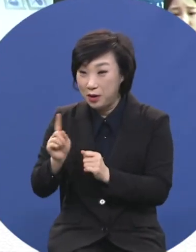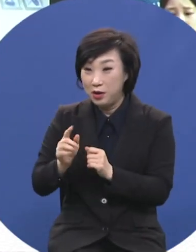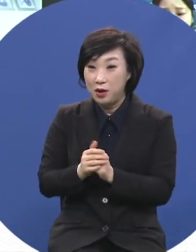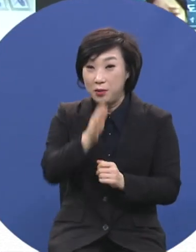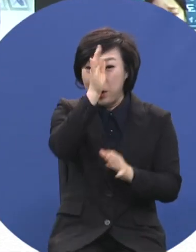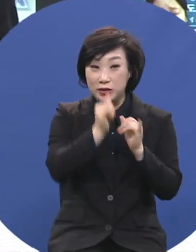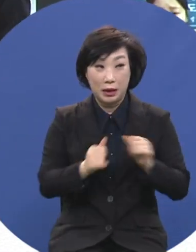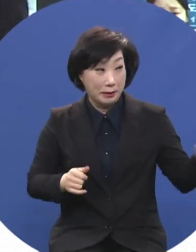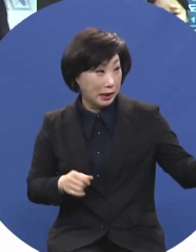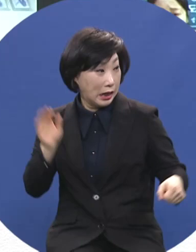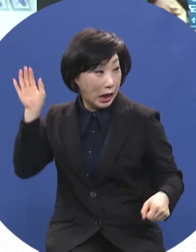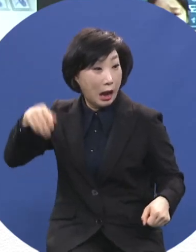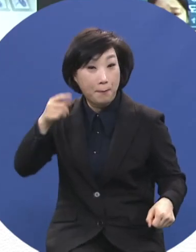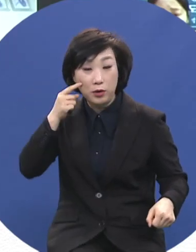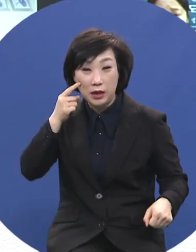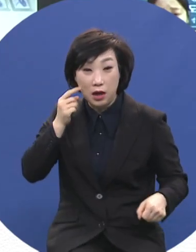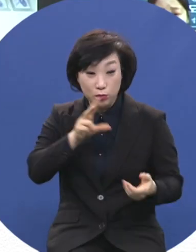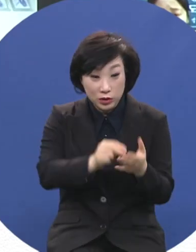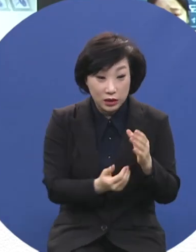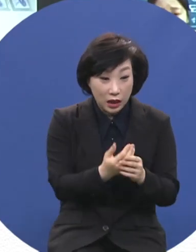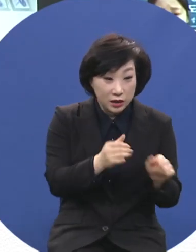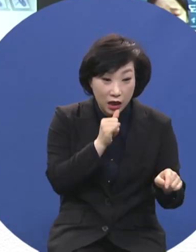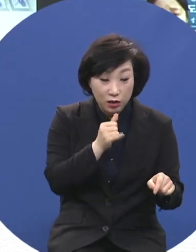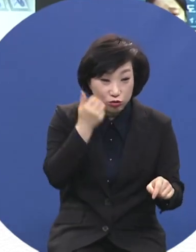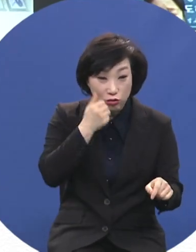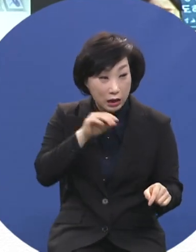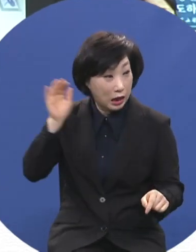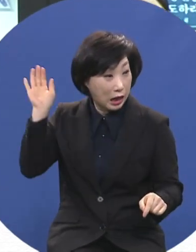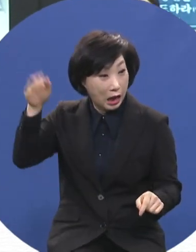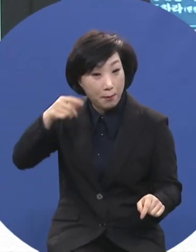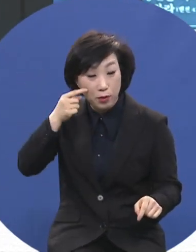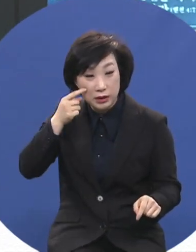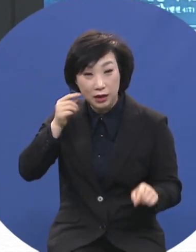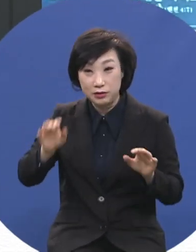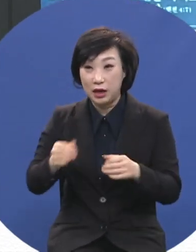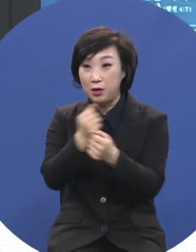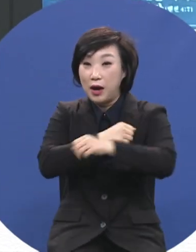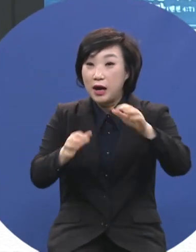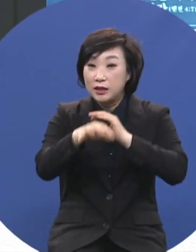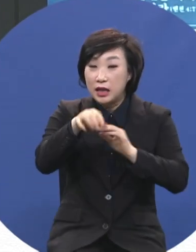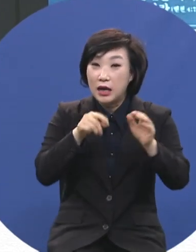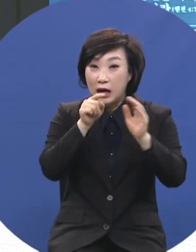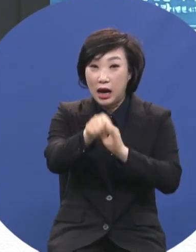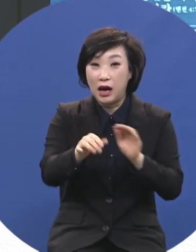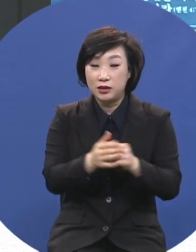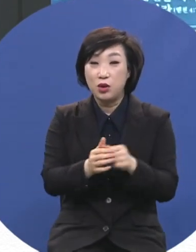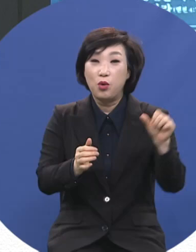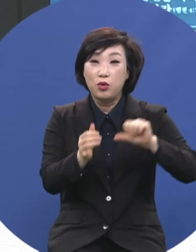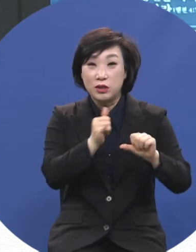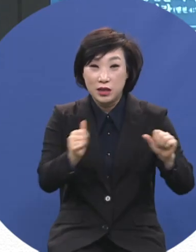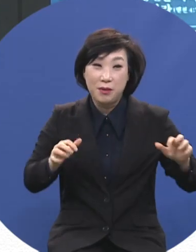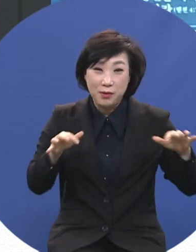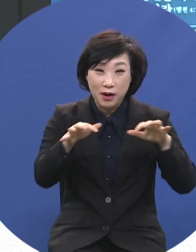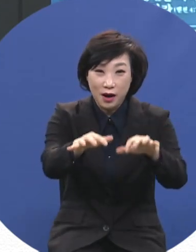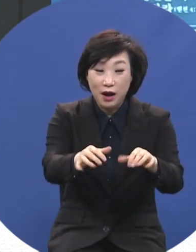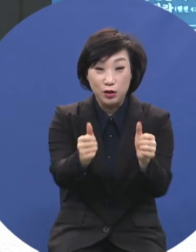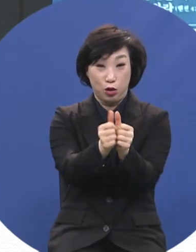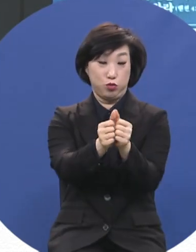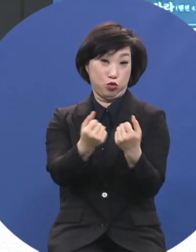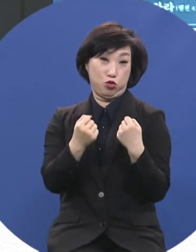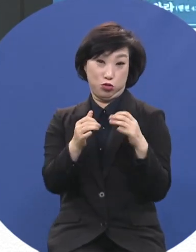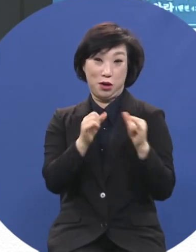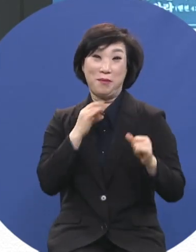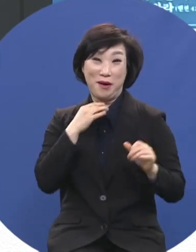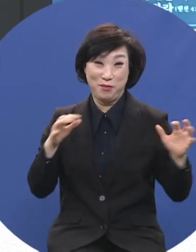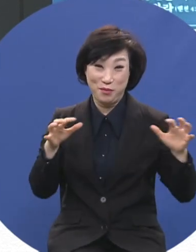병자를 데리고 문제 있는 사람을 데리고 광야에 가면 5천여 명씩 장정만